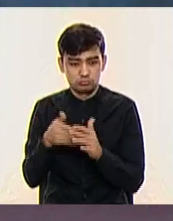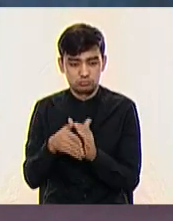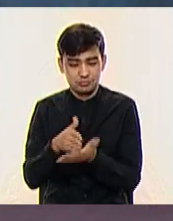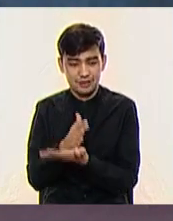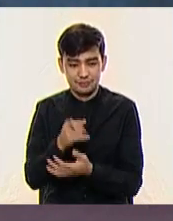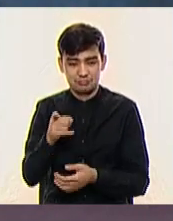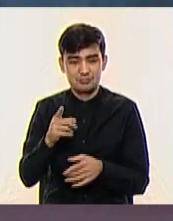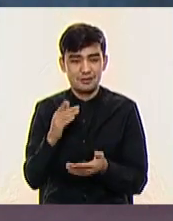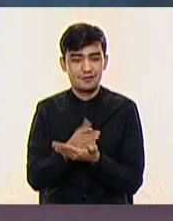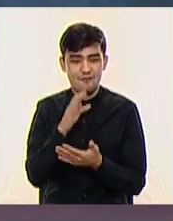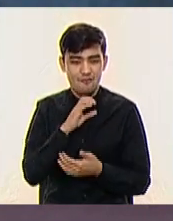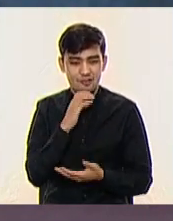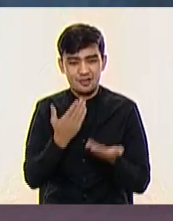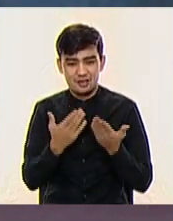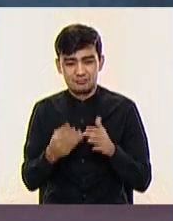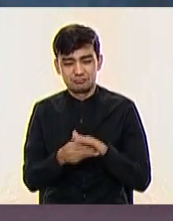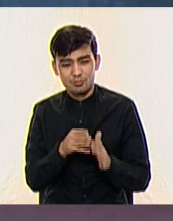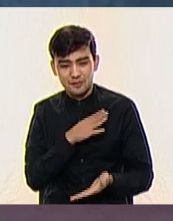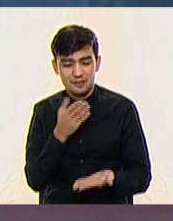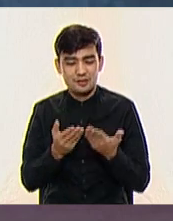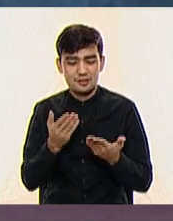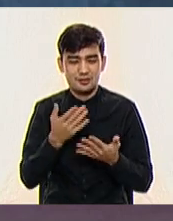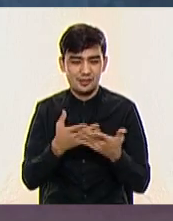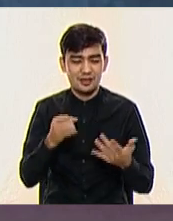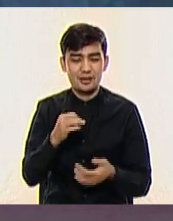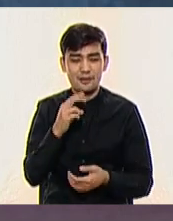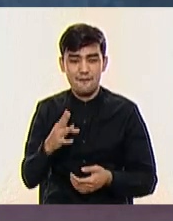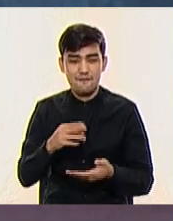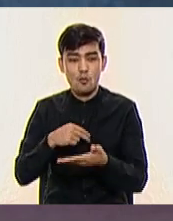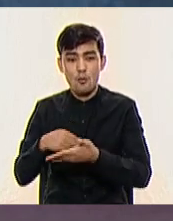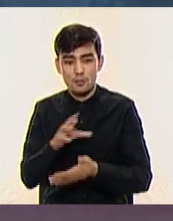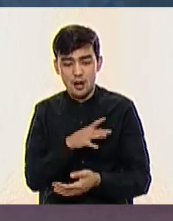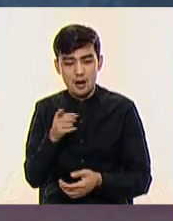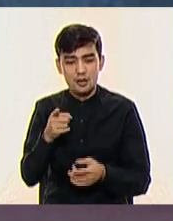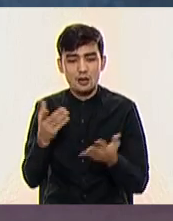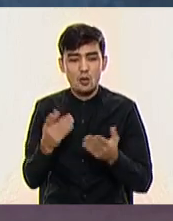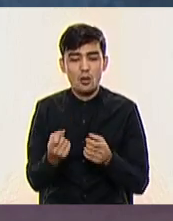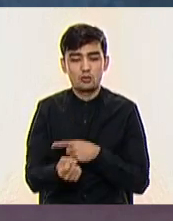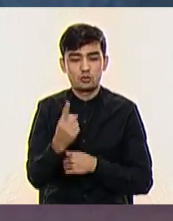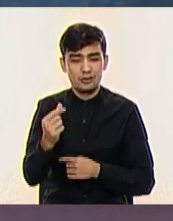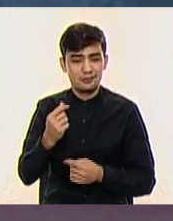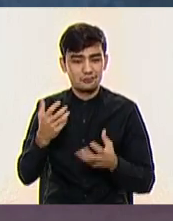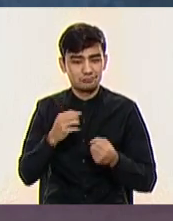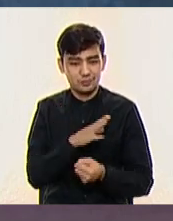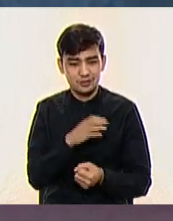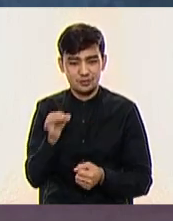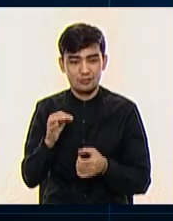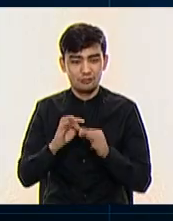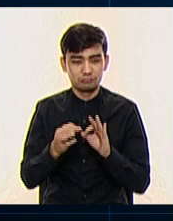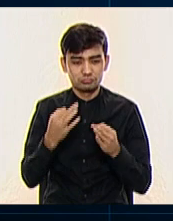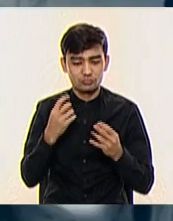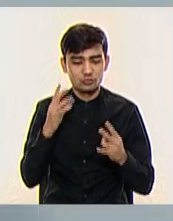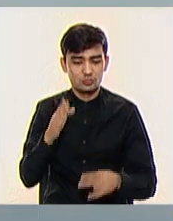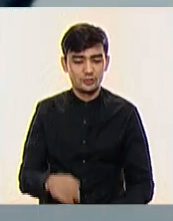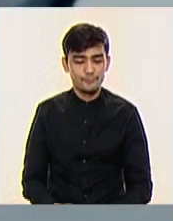То есть, если человек приобрел квартиру и не может обосновать, с каких источников он приобрел эту квартиру.